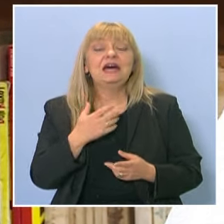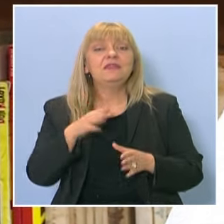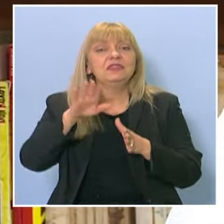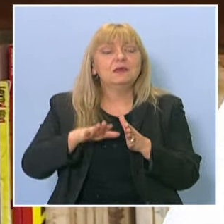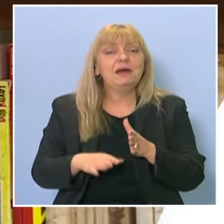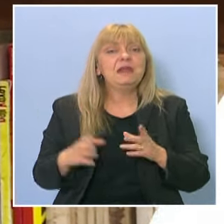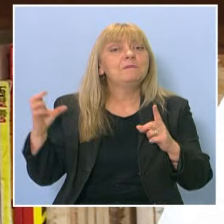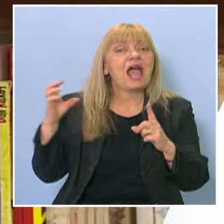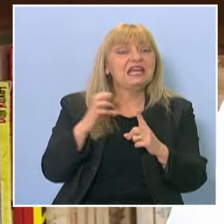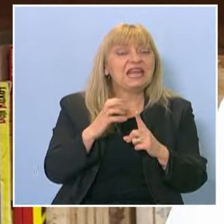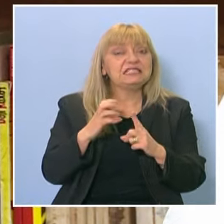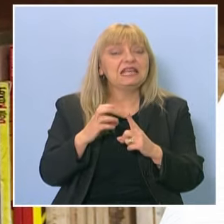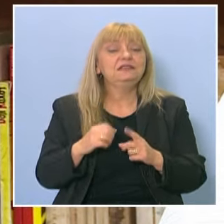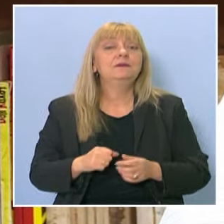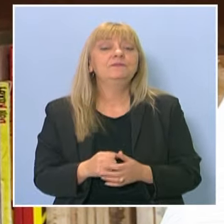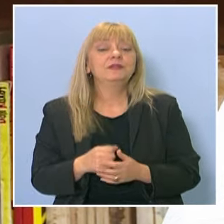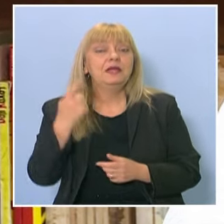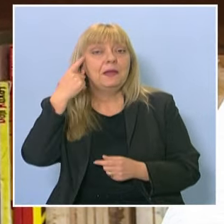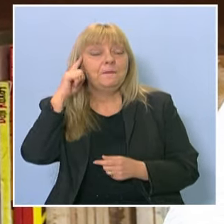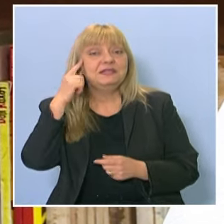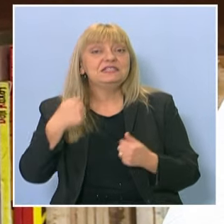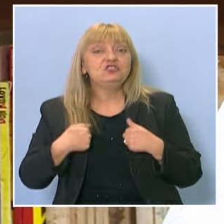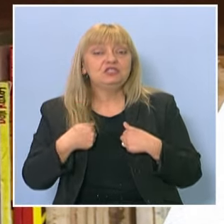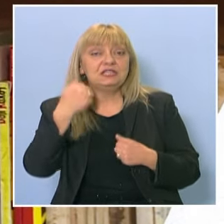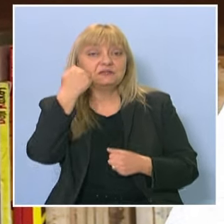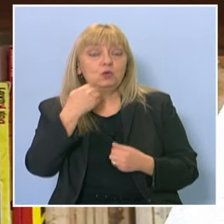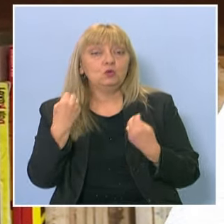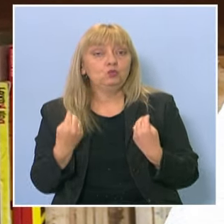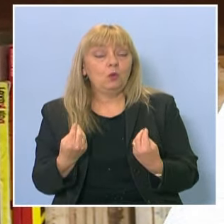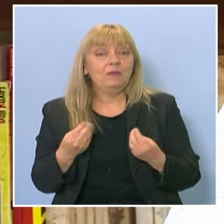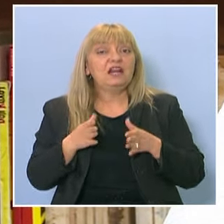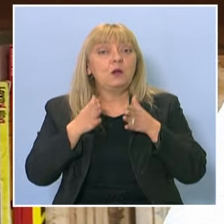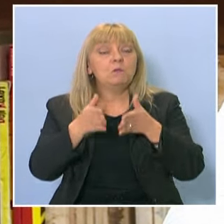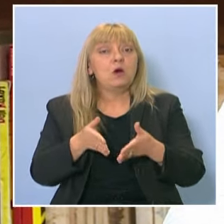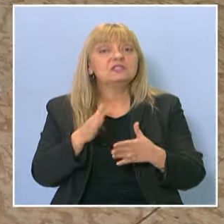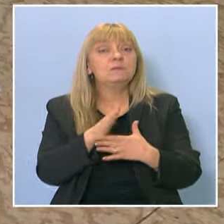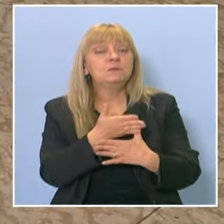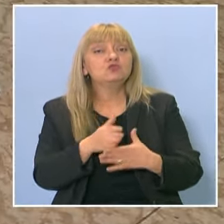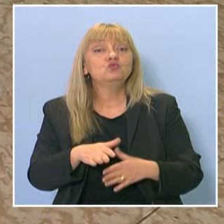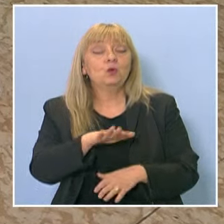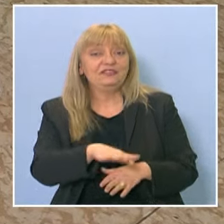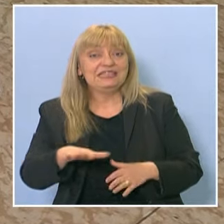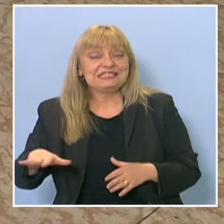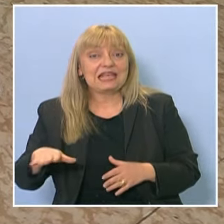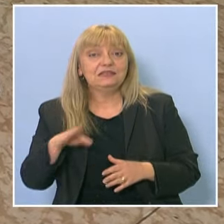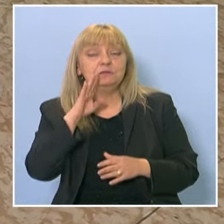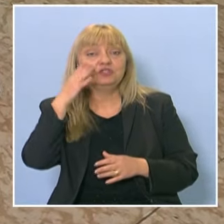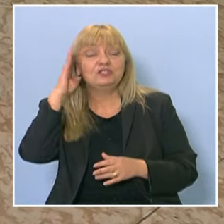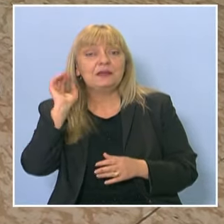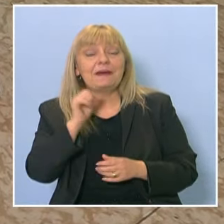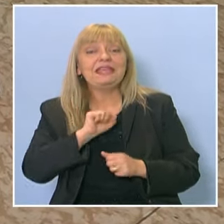има. Смятам, че сме един добър мост между децата, родителите и